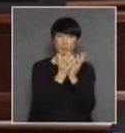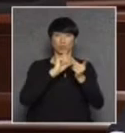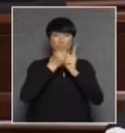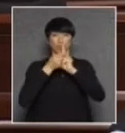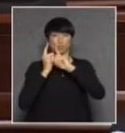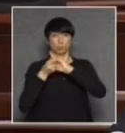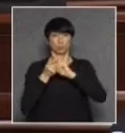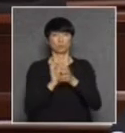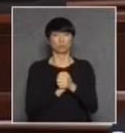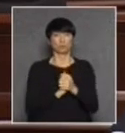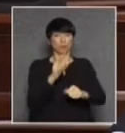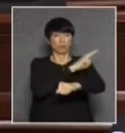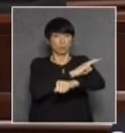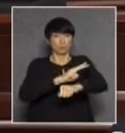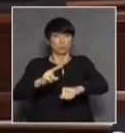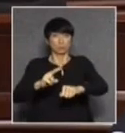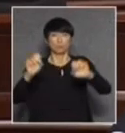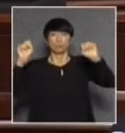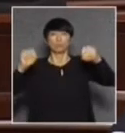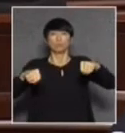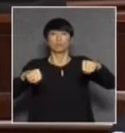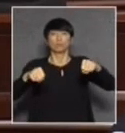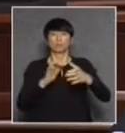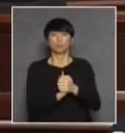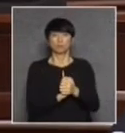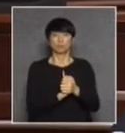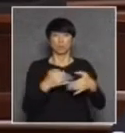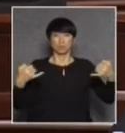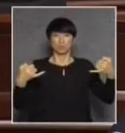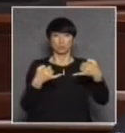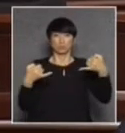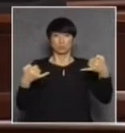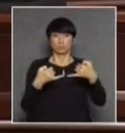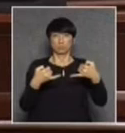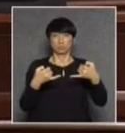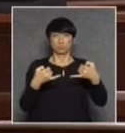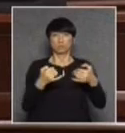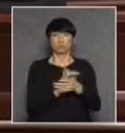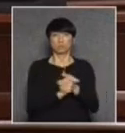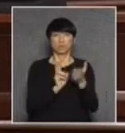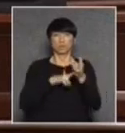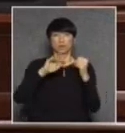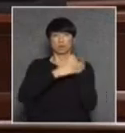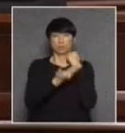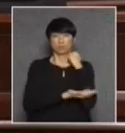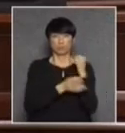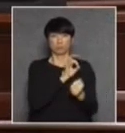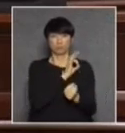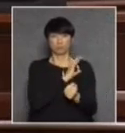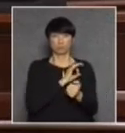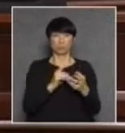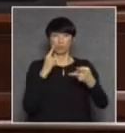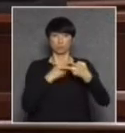一致呢又取得一個共識，就是個矛頭不應該只是指向立法會的公務小組委員